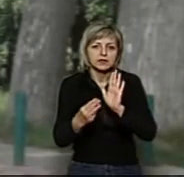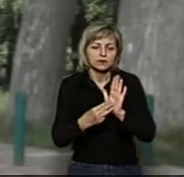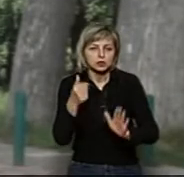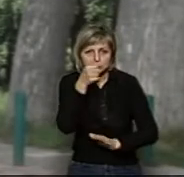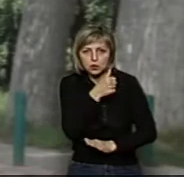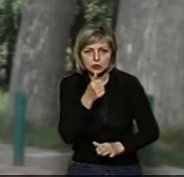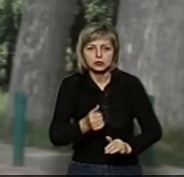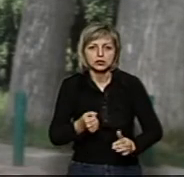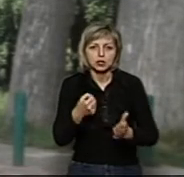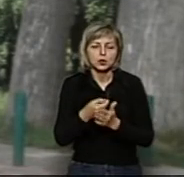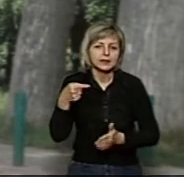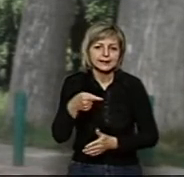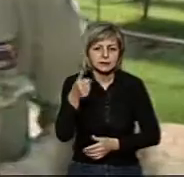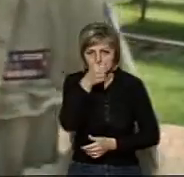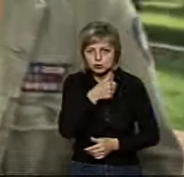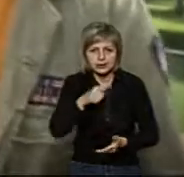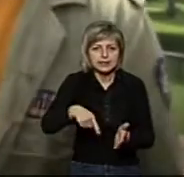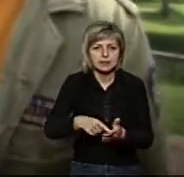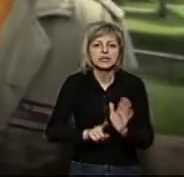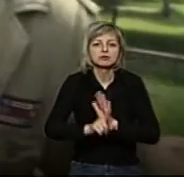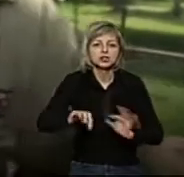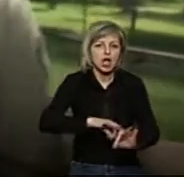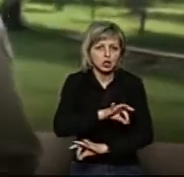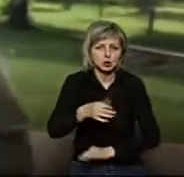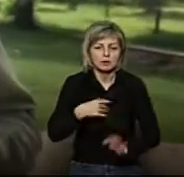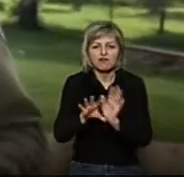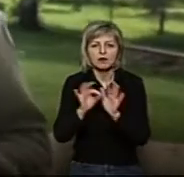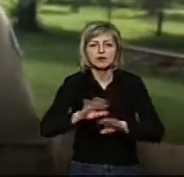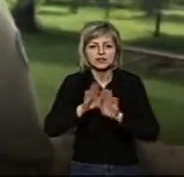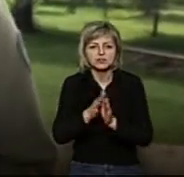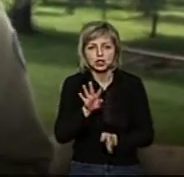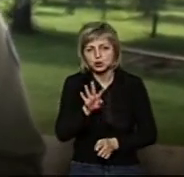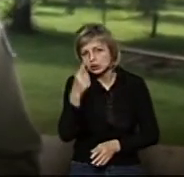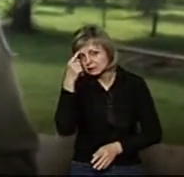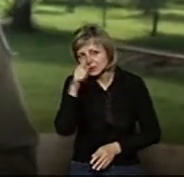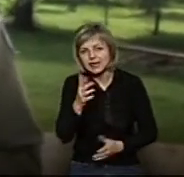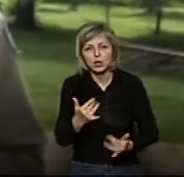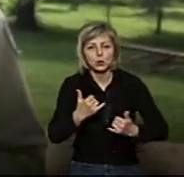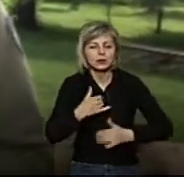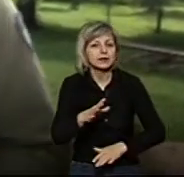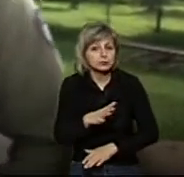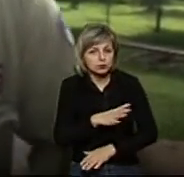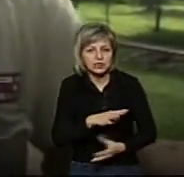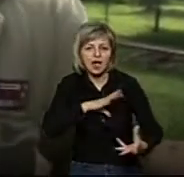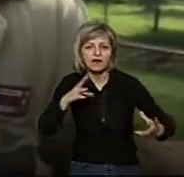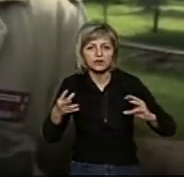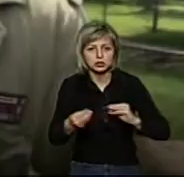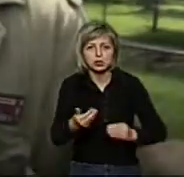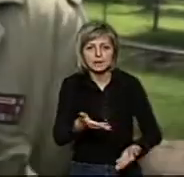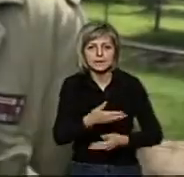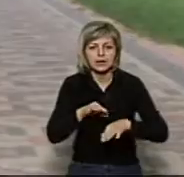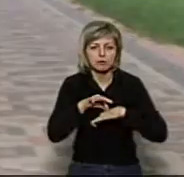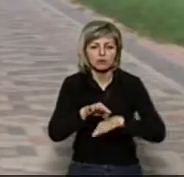1988 року, до тисячоліття міста. На початку проєкту ми вибрали взагалі 4 ідеї, які в нас були. Але в результаті ми